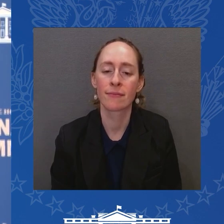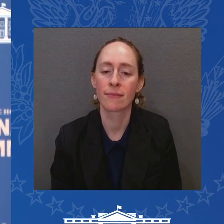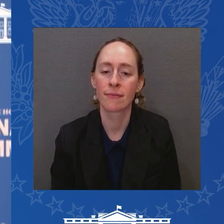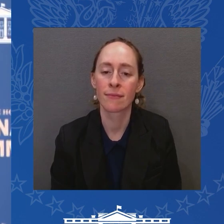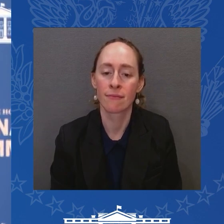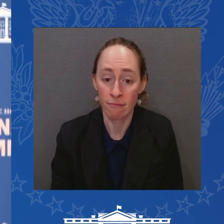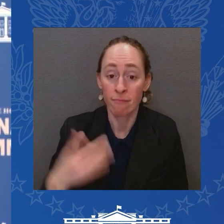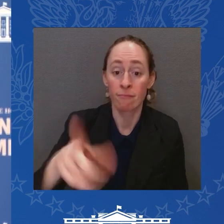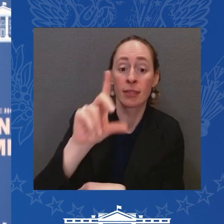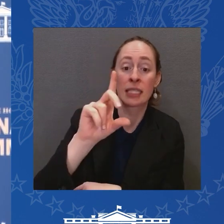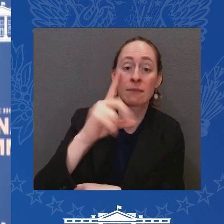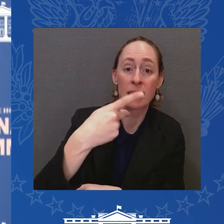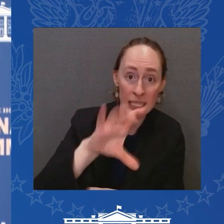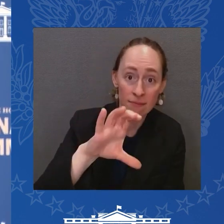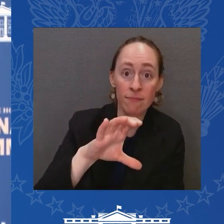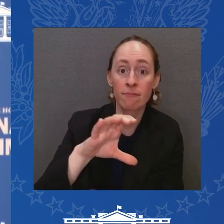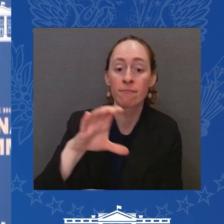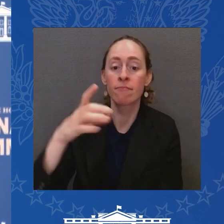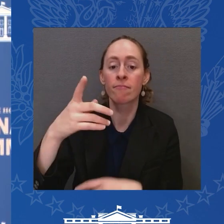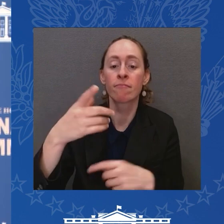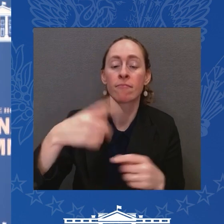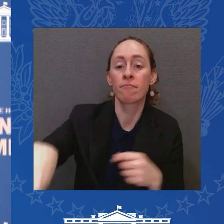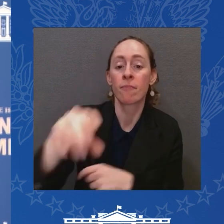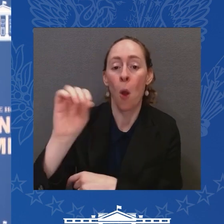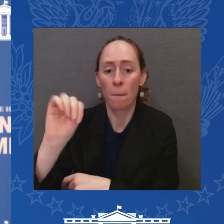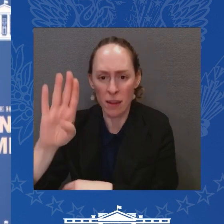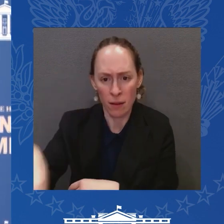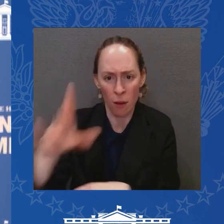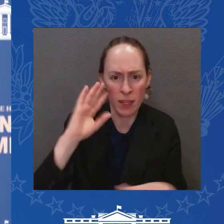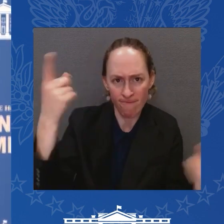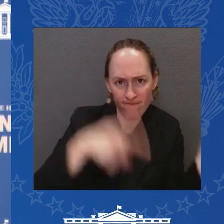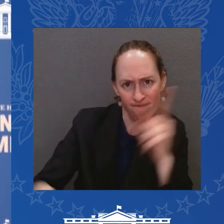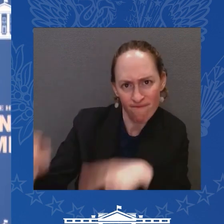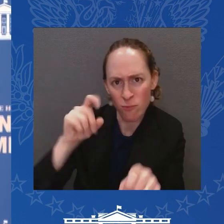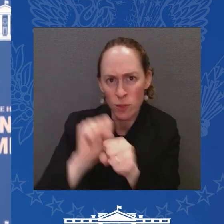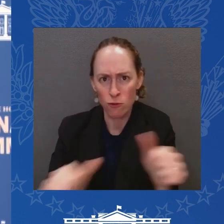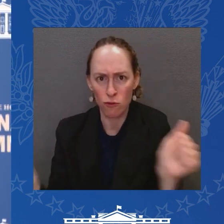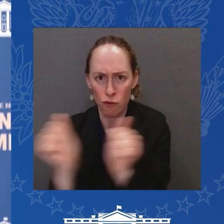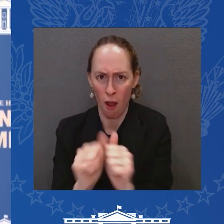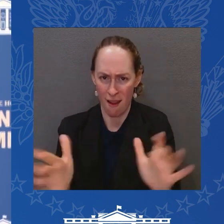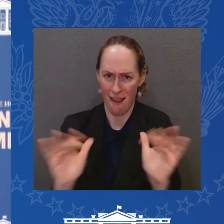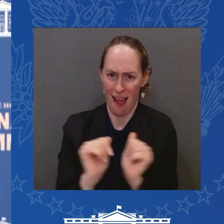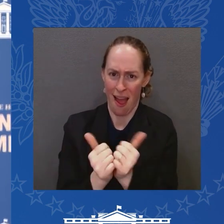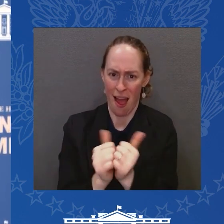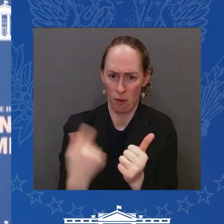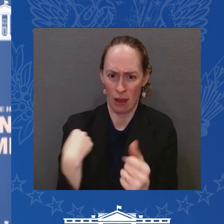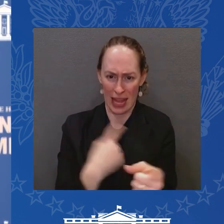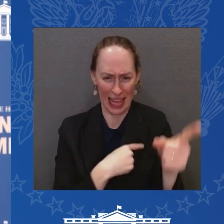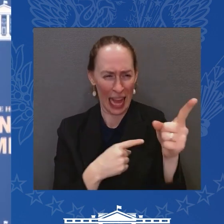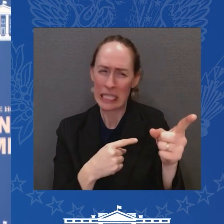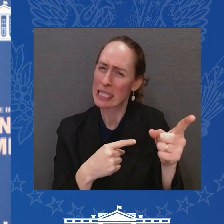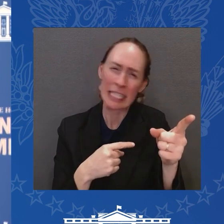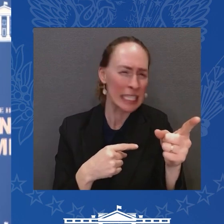ղեկավարի խոսքով չի կարելի թույլ տալ, որ Թրամփը հաղթի, քանի որ վերջինս ըստ Բայդենի վտանգ է ներկայացնում Միացյալ Նահանգների համար։ Ավելի